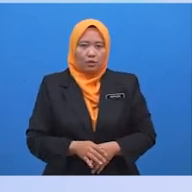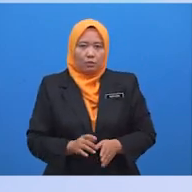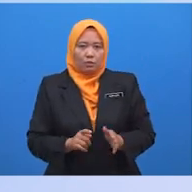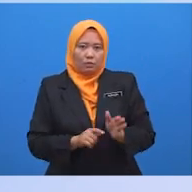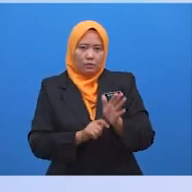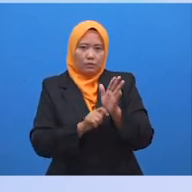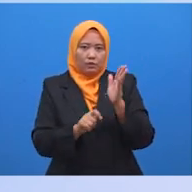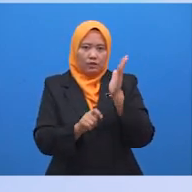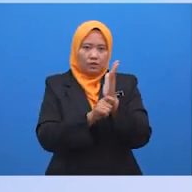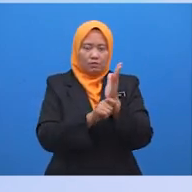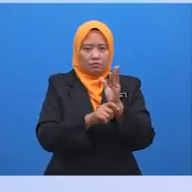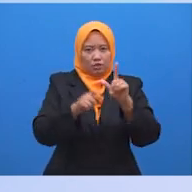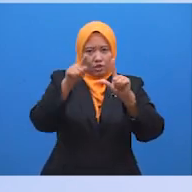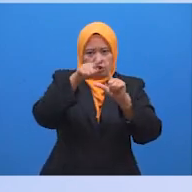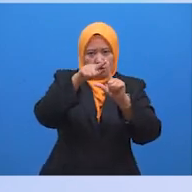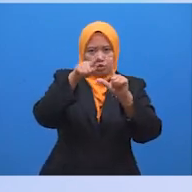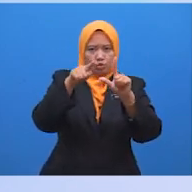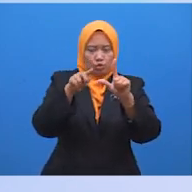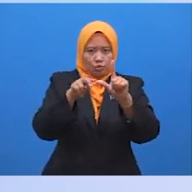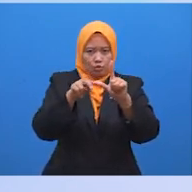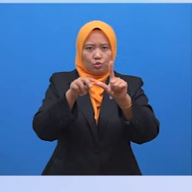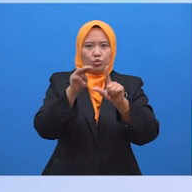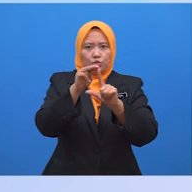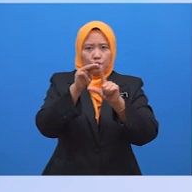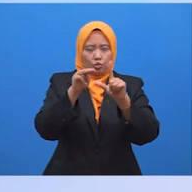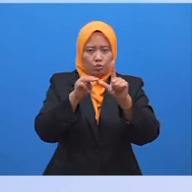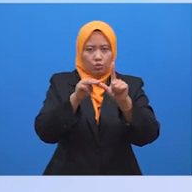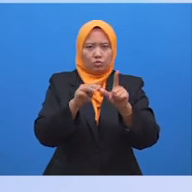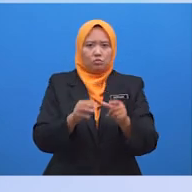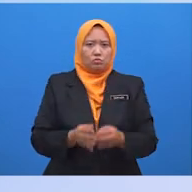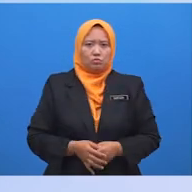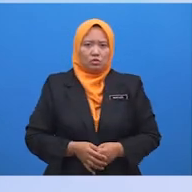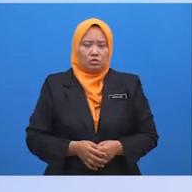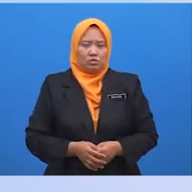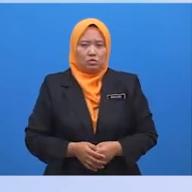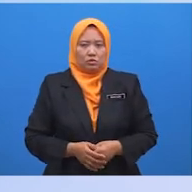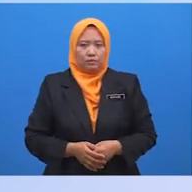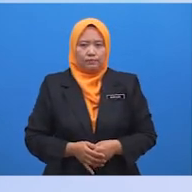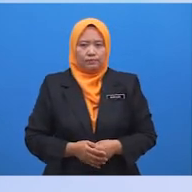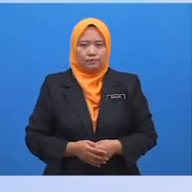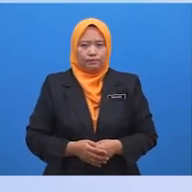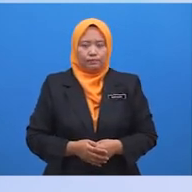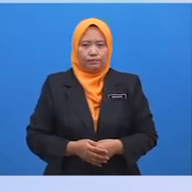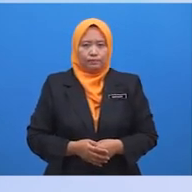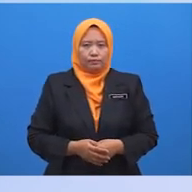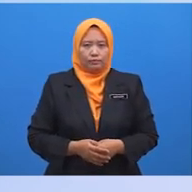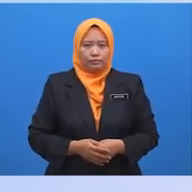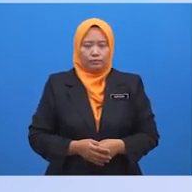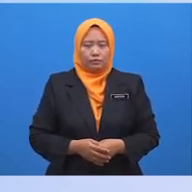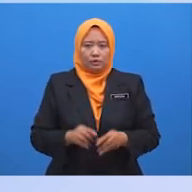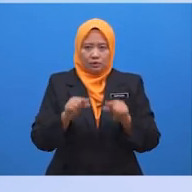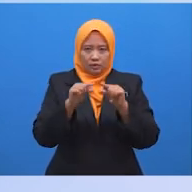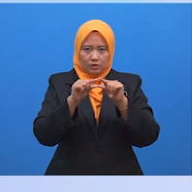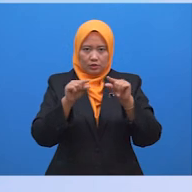Berdasarkan kepada paparan skrin, garis lurus yang mempunyai nilai mutlak sama